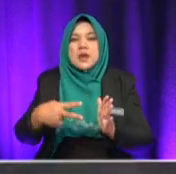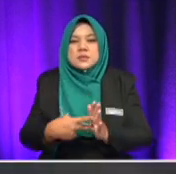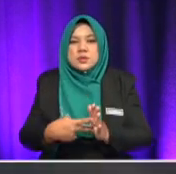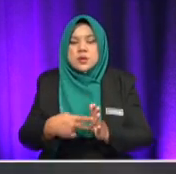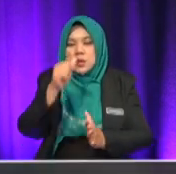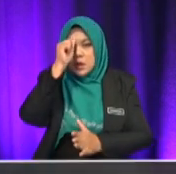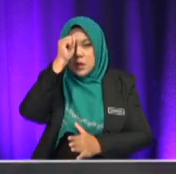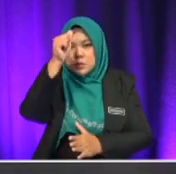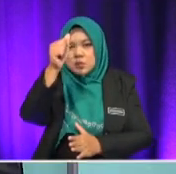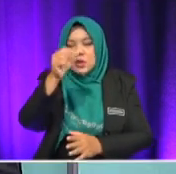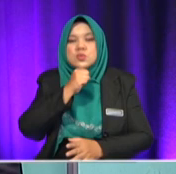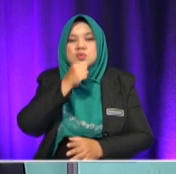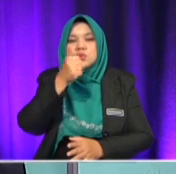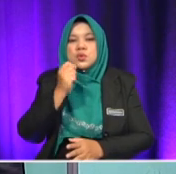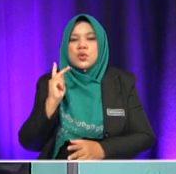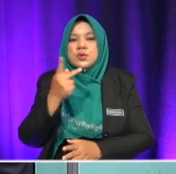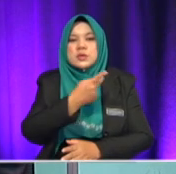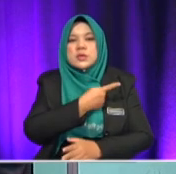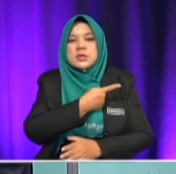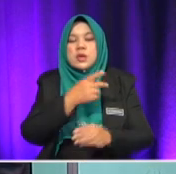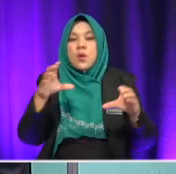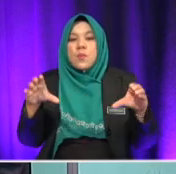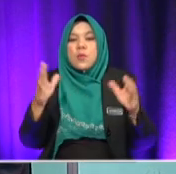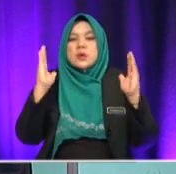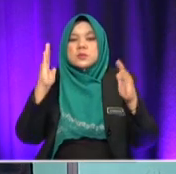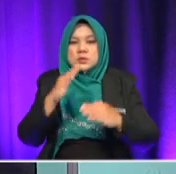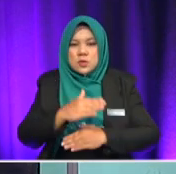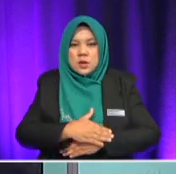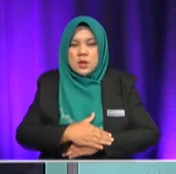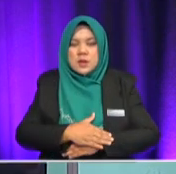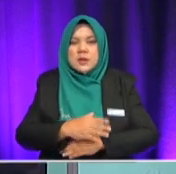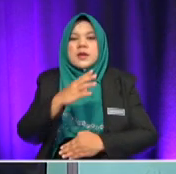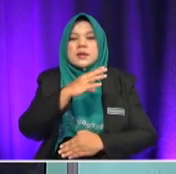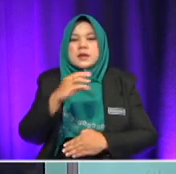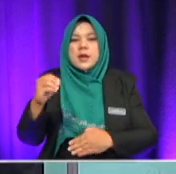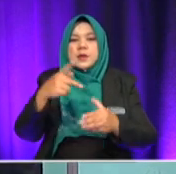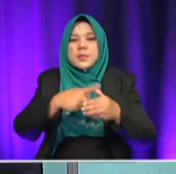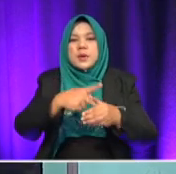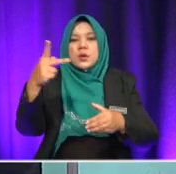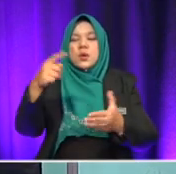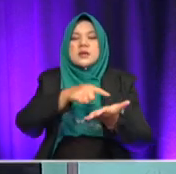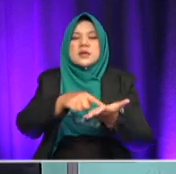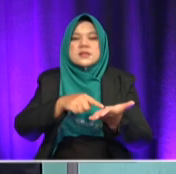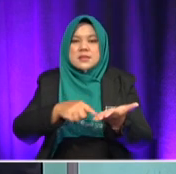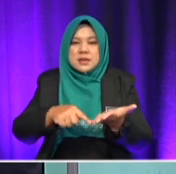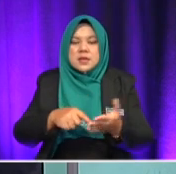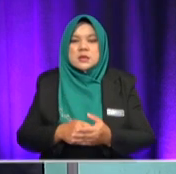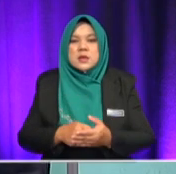Subhanahu Wa Ta'ala suruh kita menunaikan salat dan tajam kita gini mengeluarkan zakat